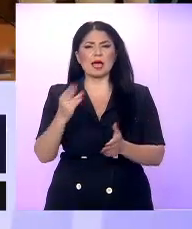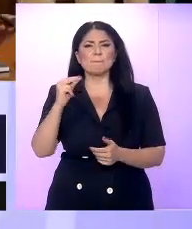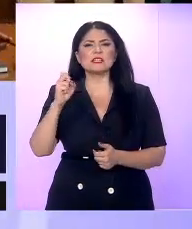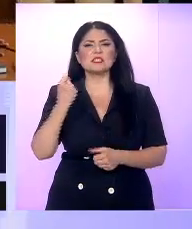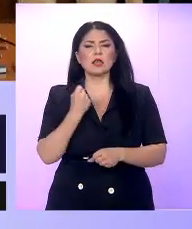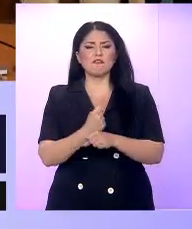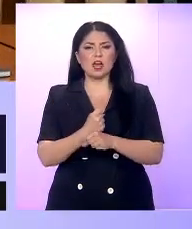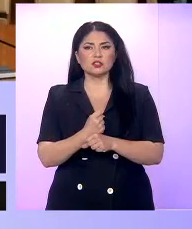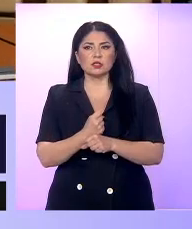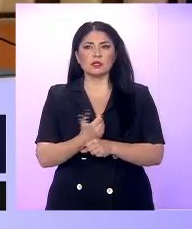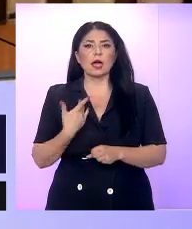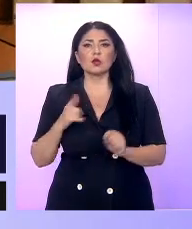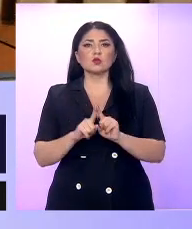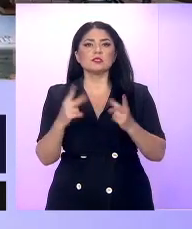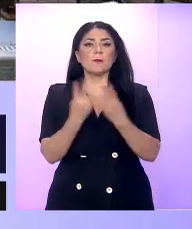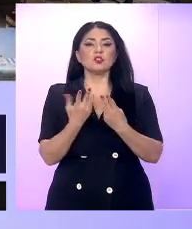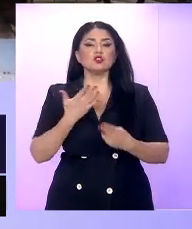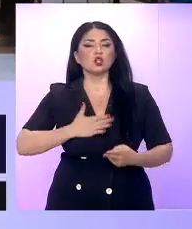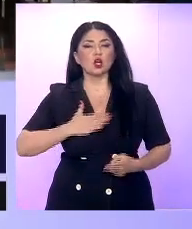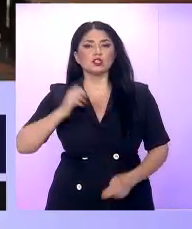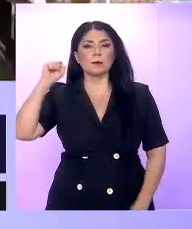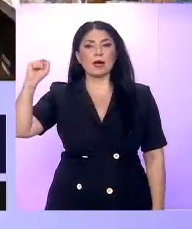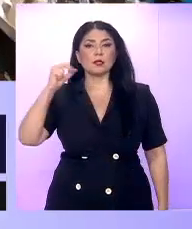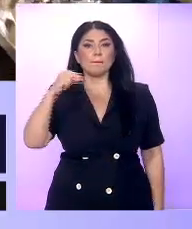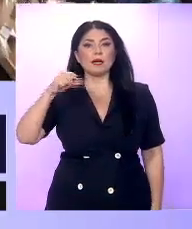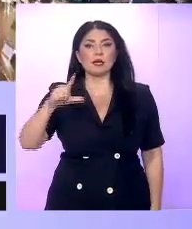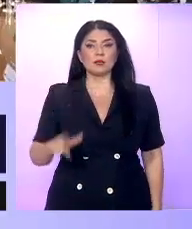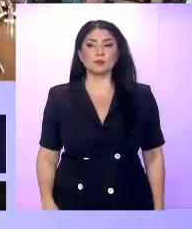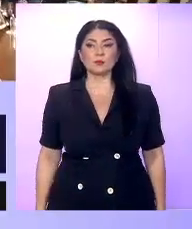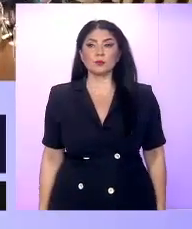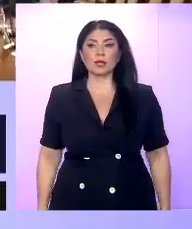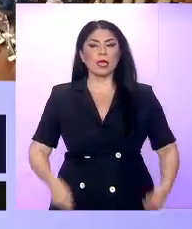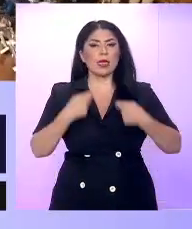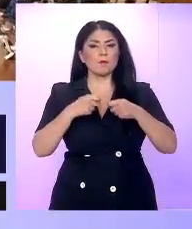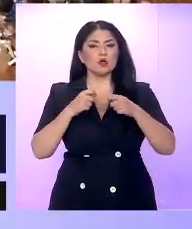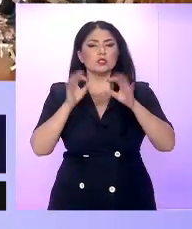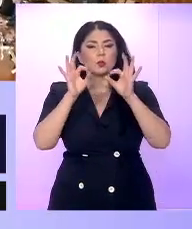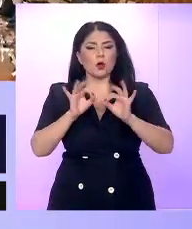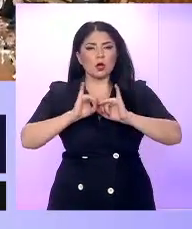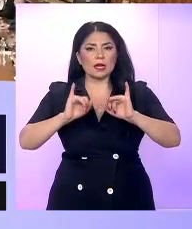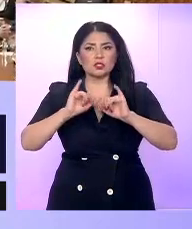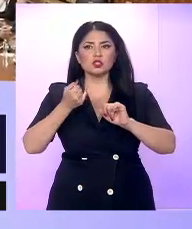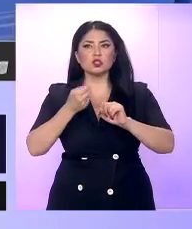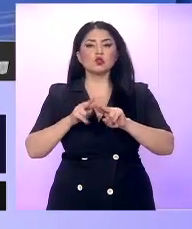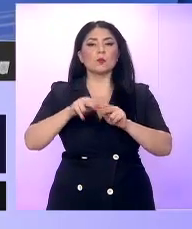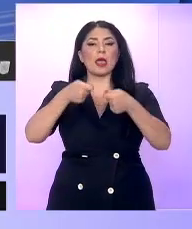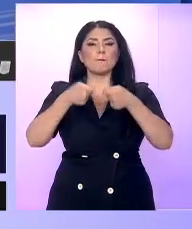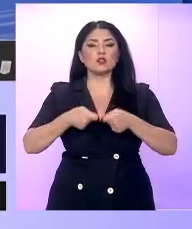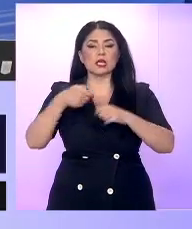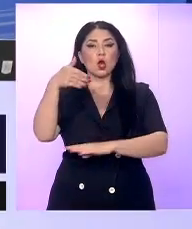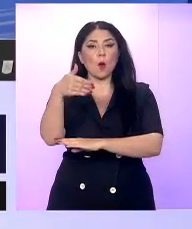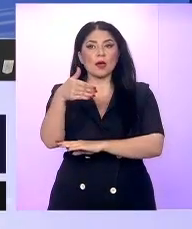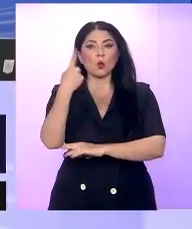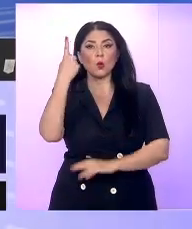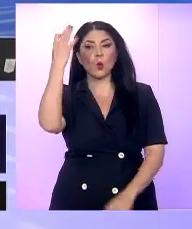care contravin celor dorite de Partidul Național Liberal. Și aici mă refer la impozitul progresiv și la supraimpozitarea companiilor